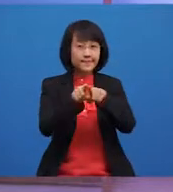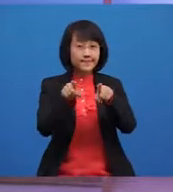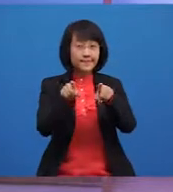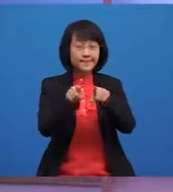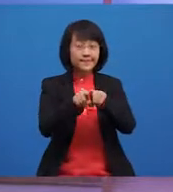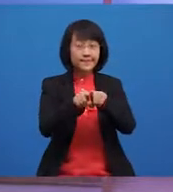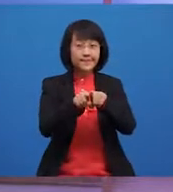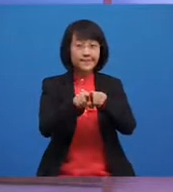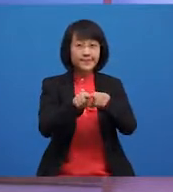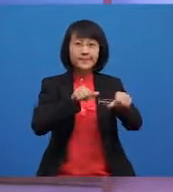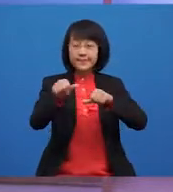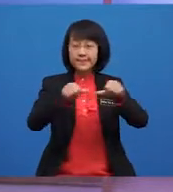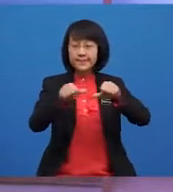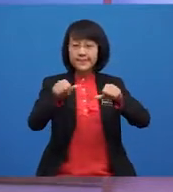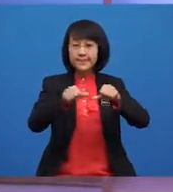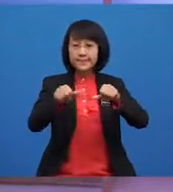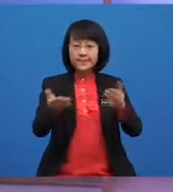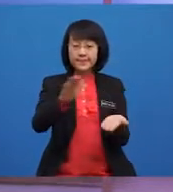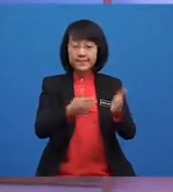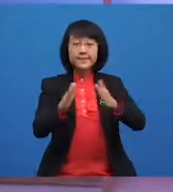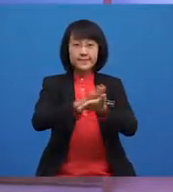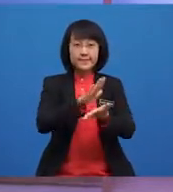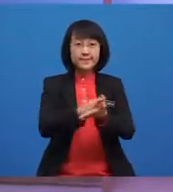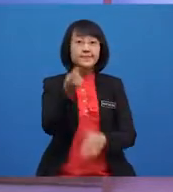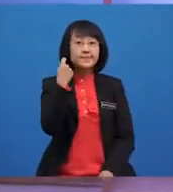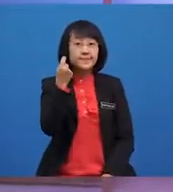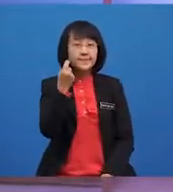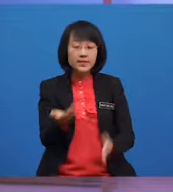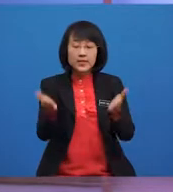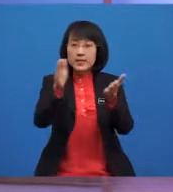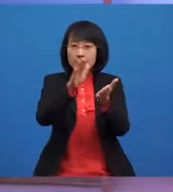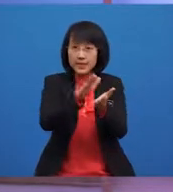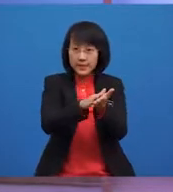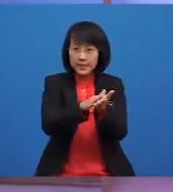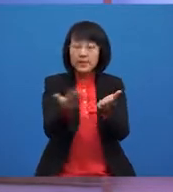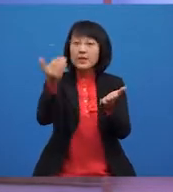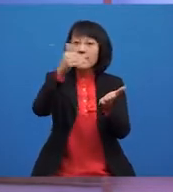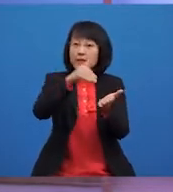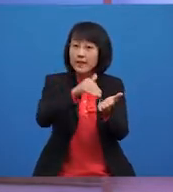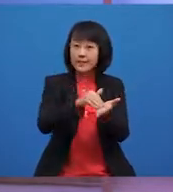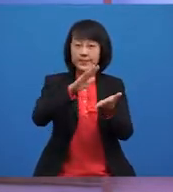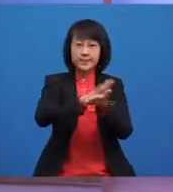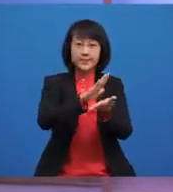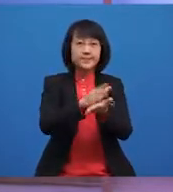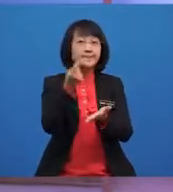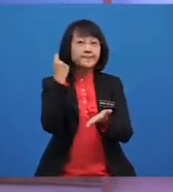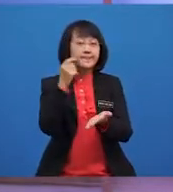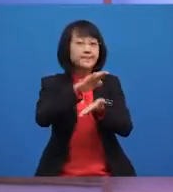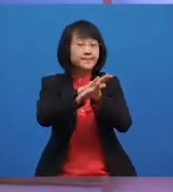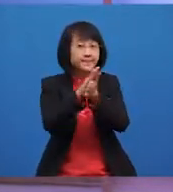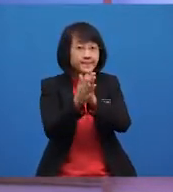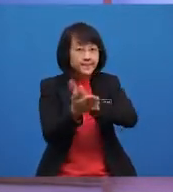Sama seperti aktiviti lipatan kertas tadi, kamu lipat lagi kertas ini